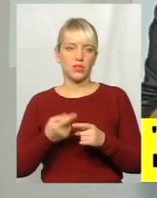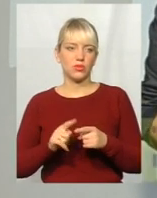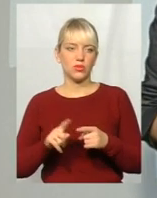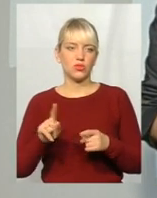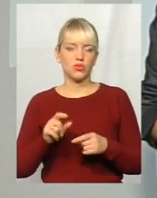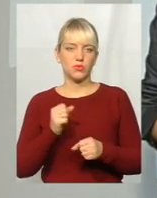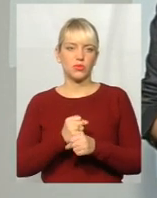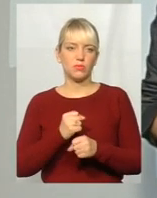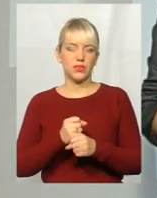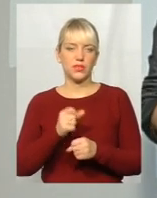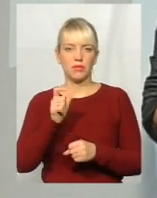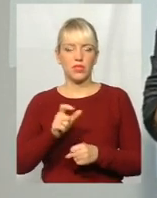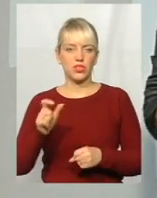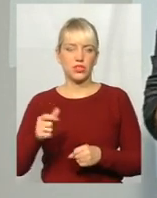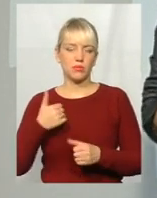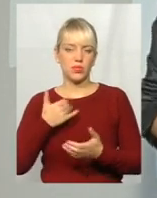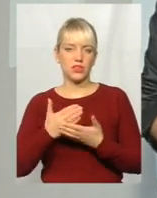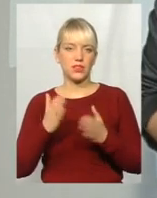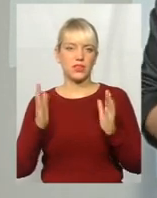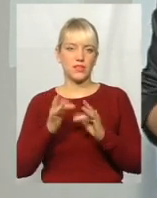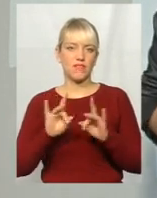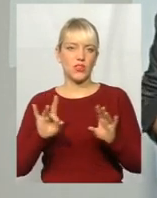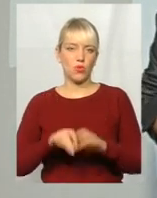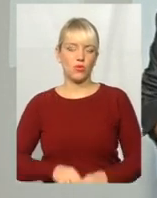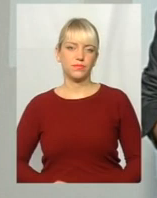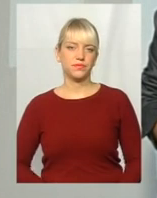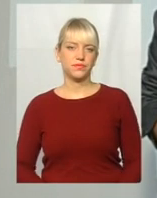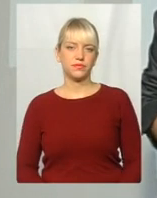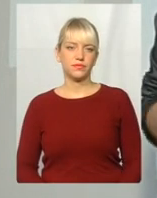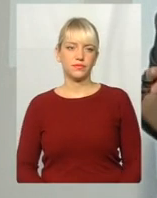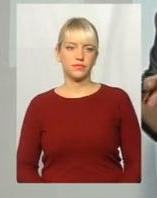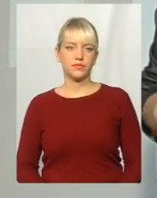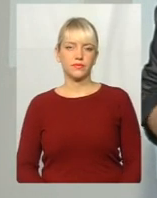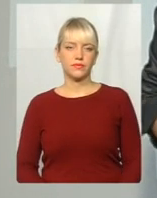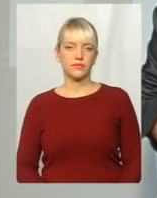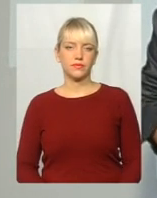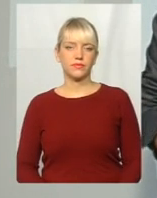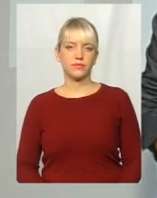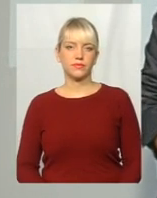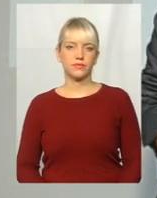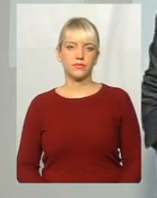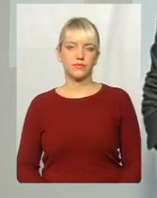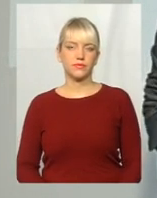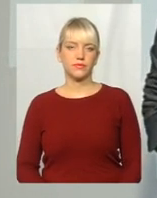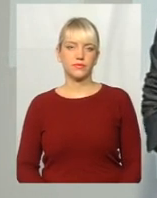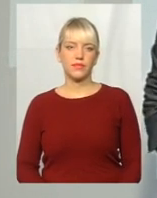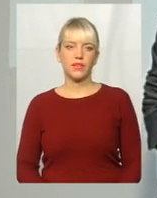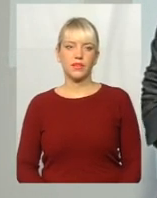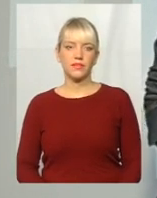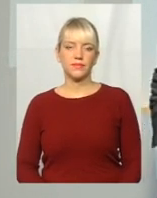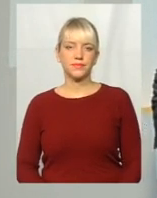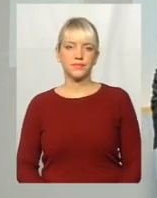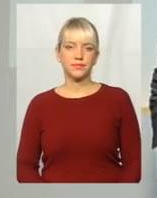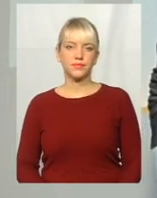його зробити мешканцям. В нас є відеосюжет. Попрошу режисерів сюжет номер 5 пустити, щоб ми всі побачили. Над ним працювала Наталія